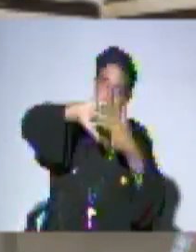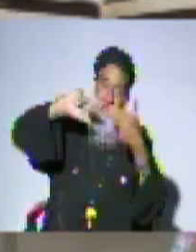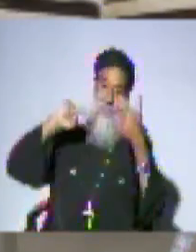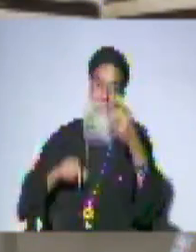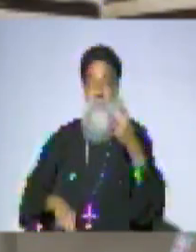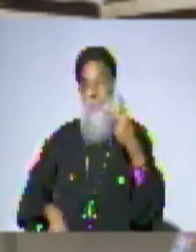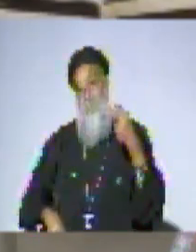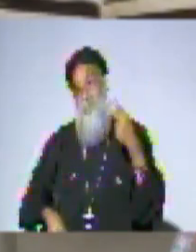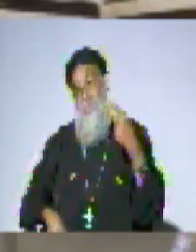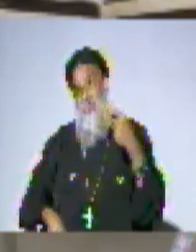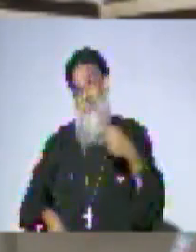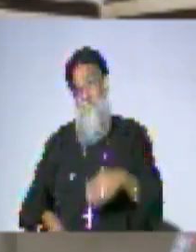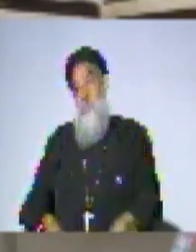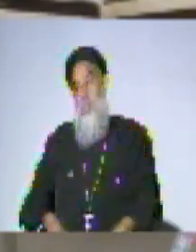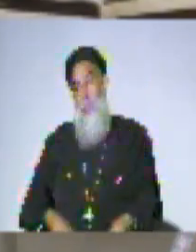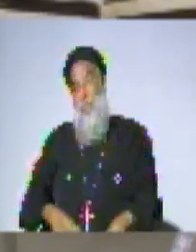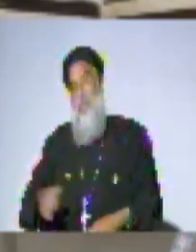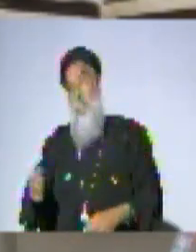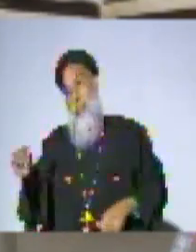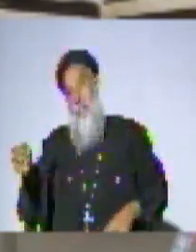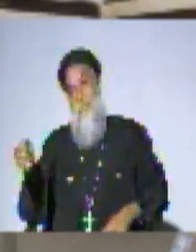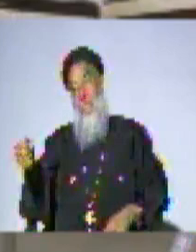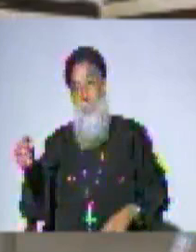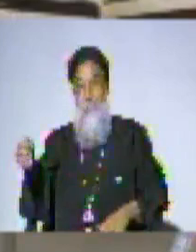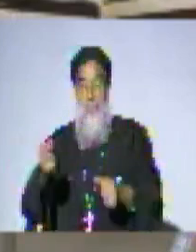والمصالحة ايدينا تبقى في بعض كده يعني.